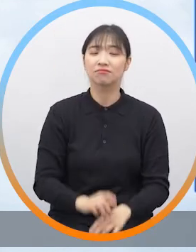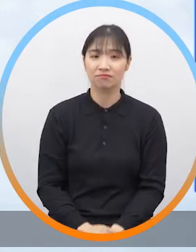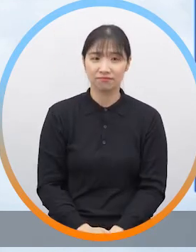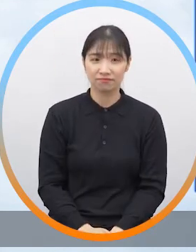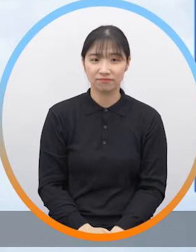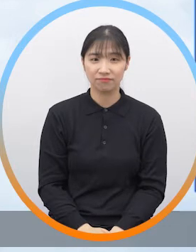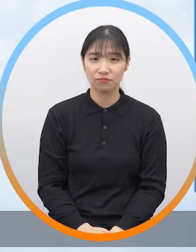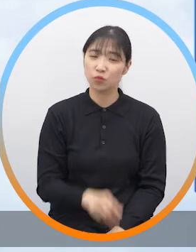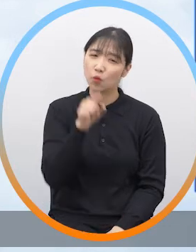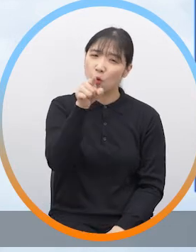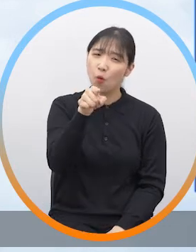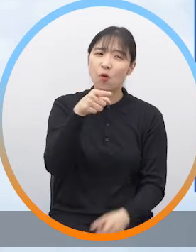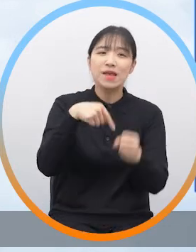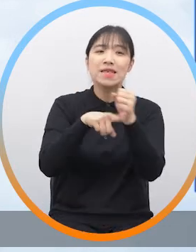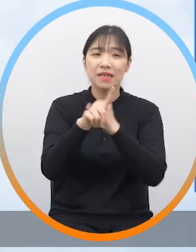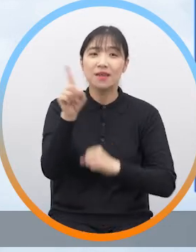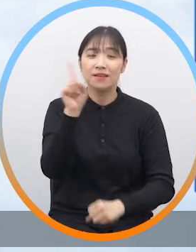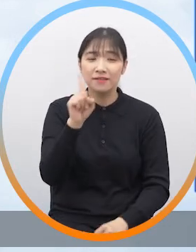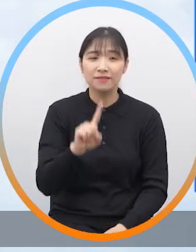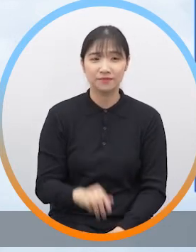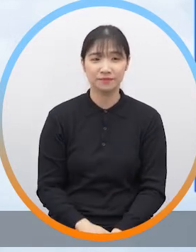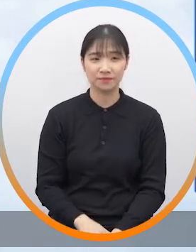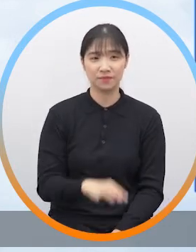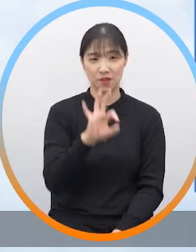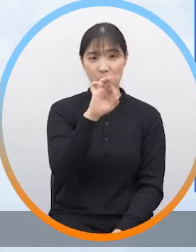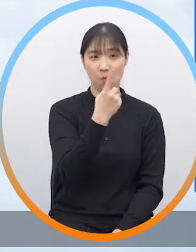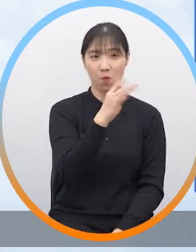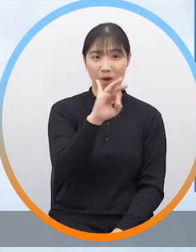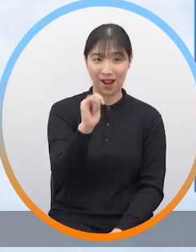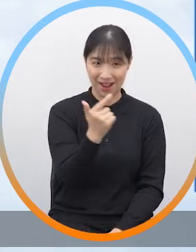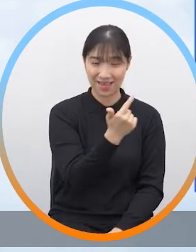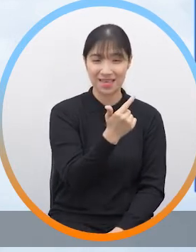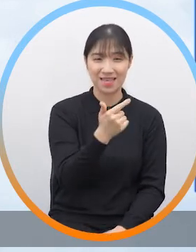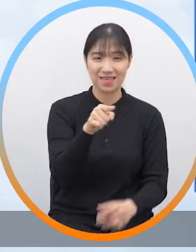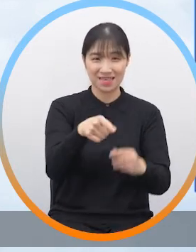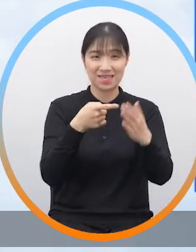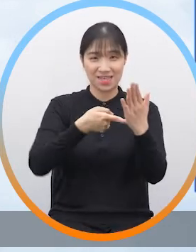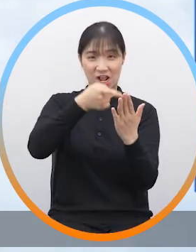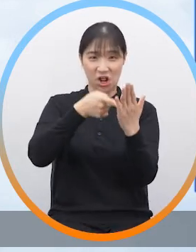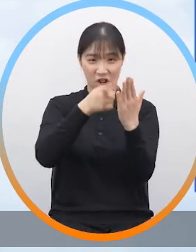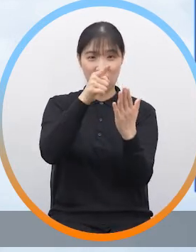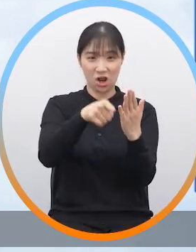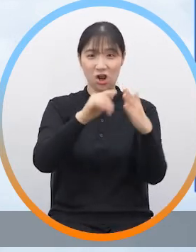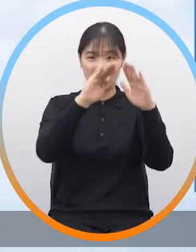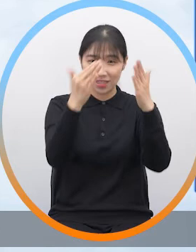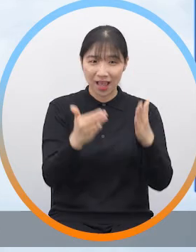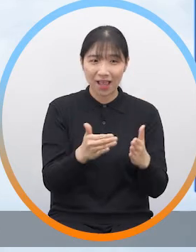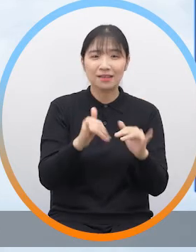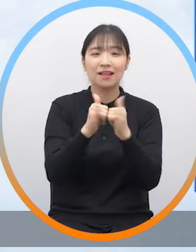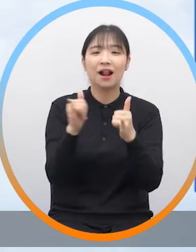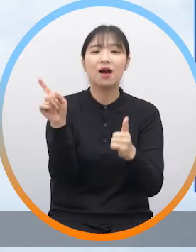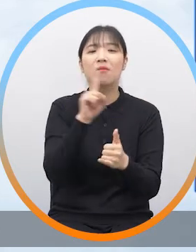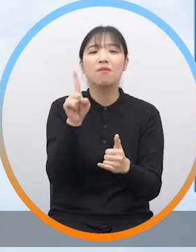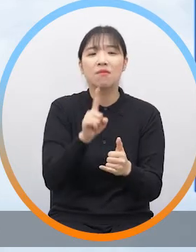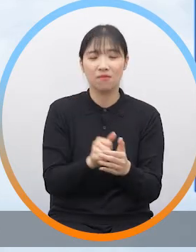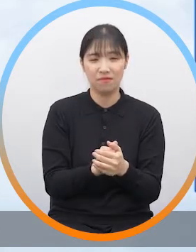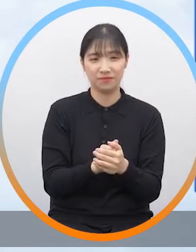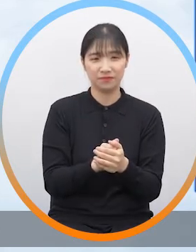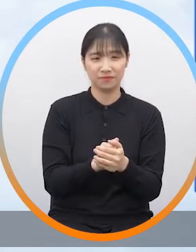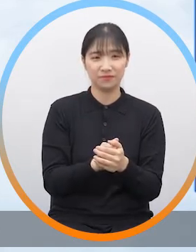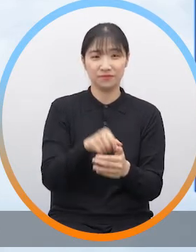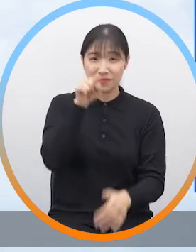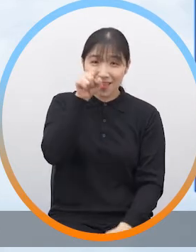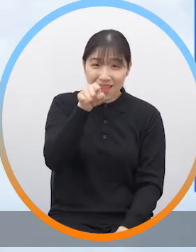보입니다. 자, 저 부분이 뭘까? 왕인 석상 혹은 석인상이라고 이렇게 주장한 학자분들은